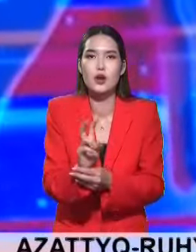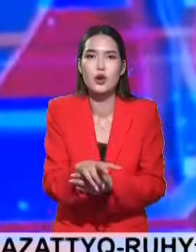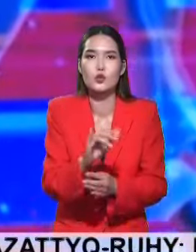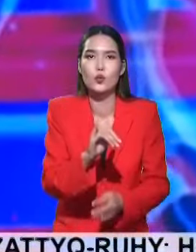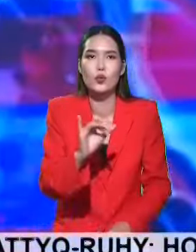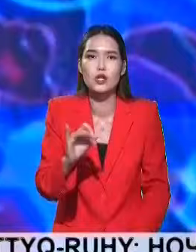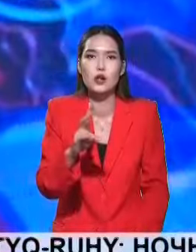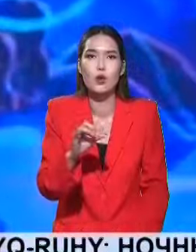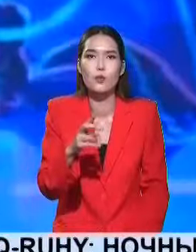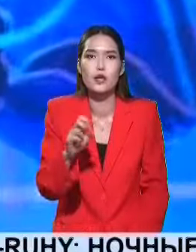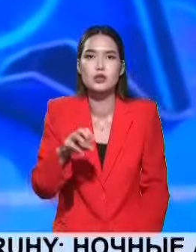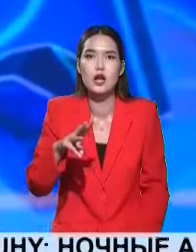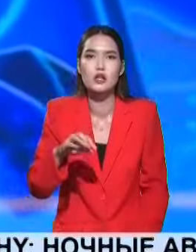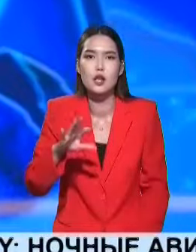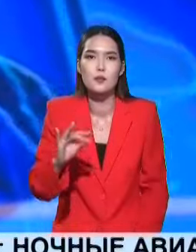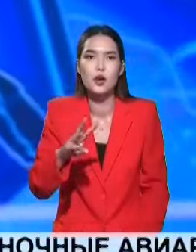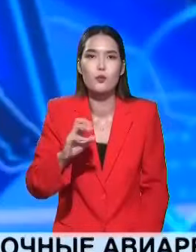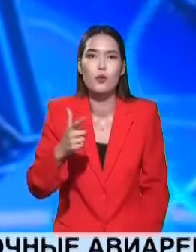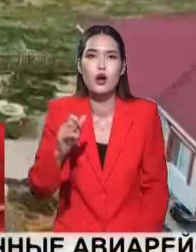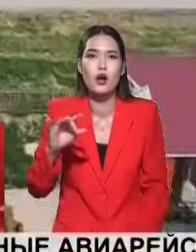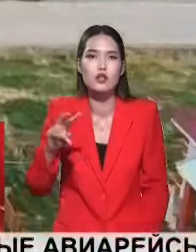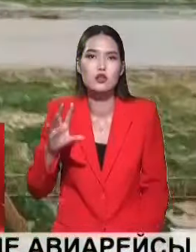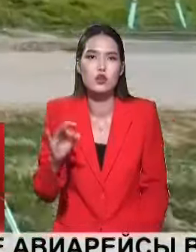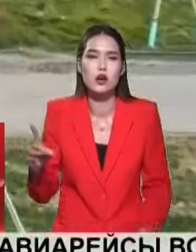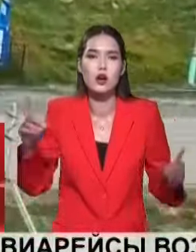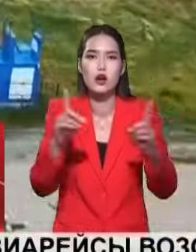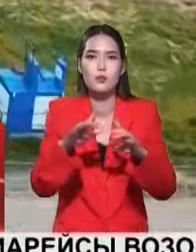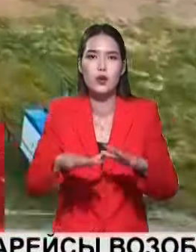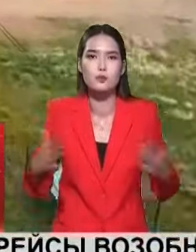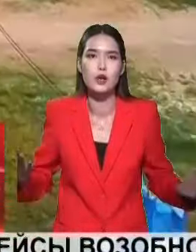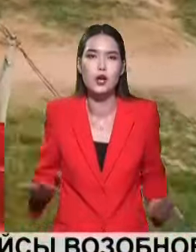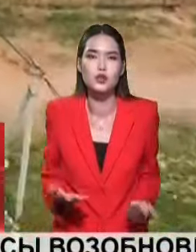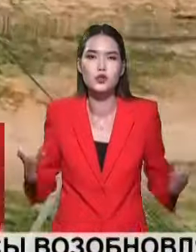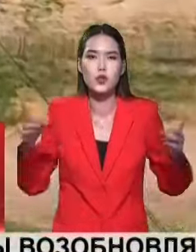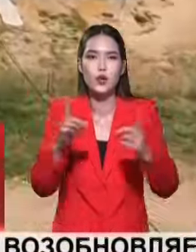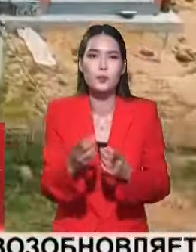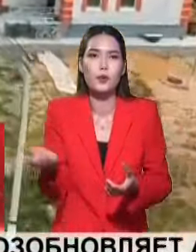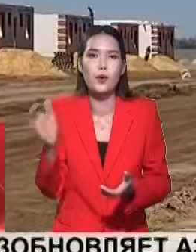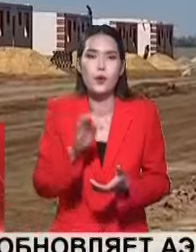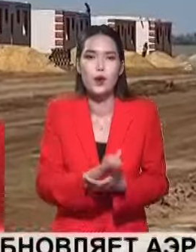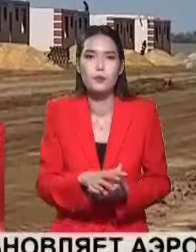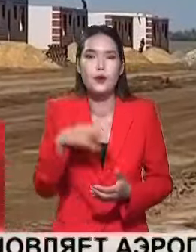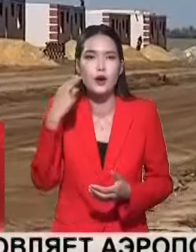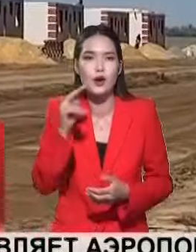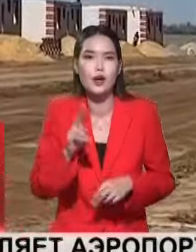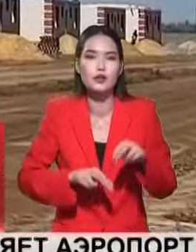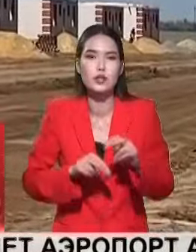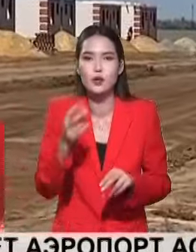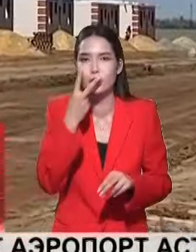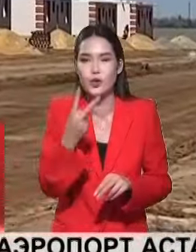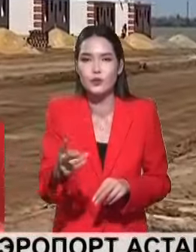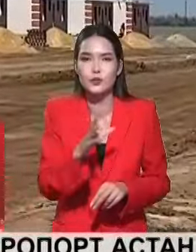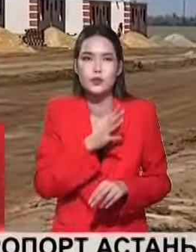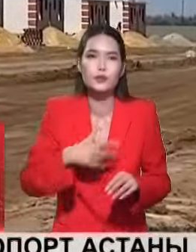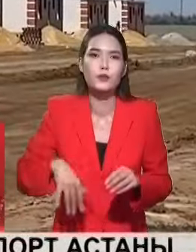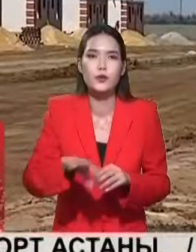Уил, Кобда, Темир и Мугалжар. Там он встретился с местными жителями, а также ознакомился с темпами и качеством строительства жилья.